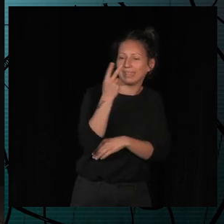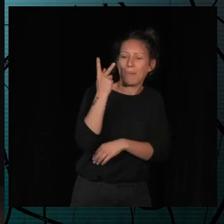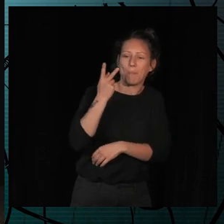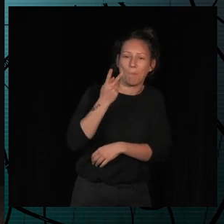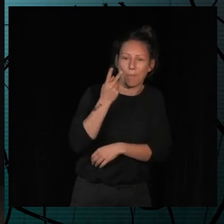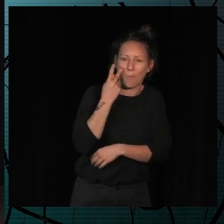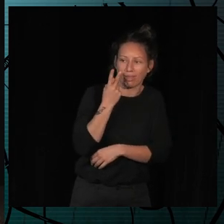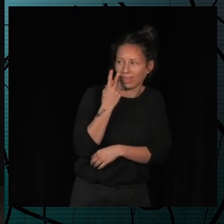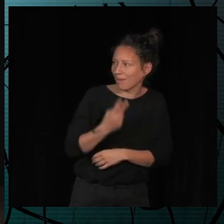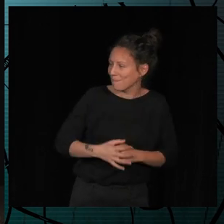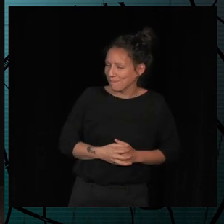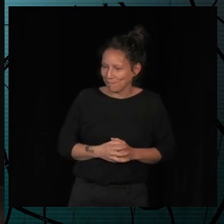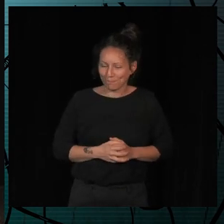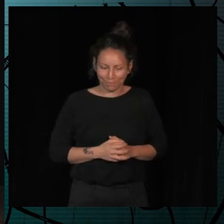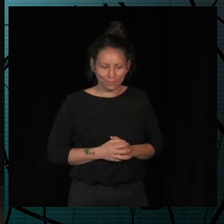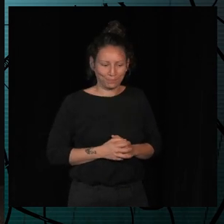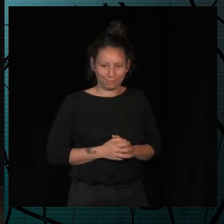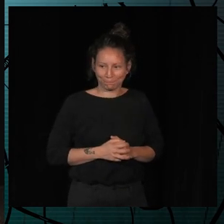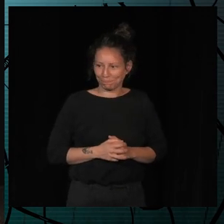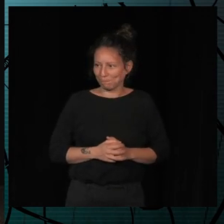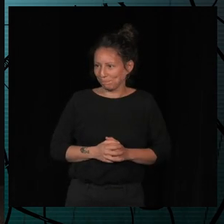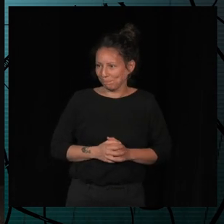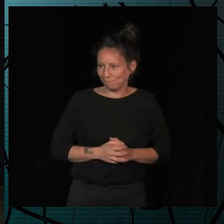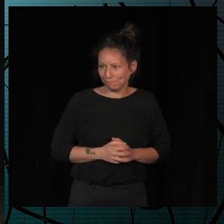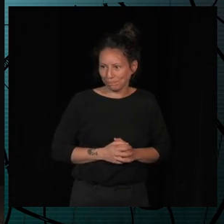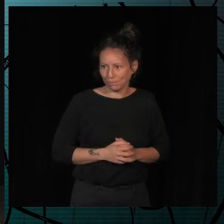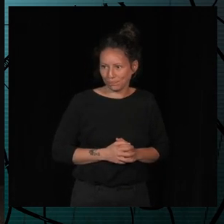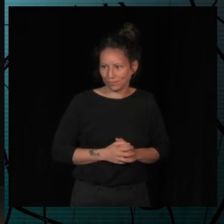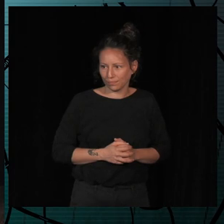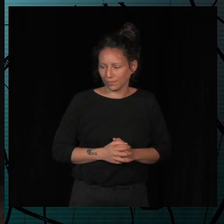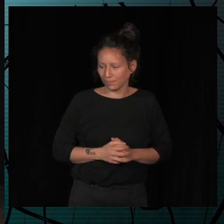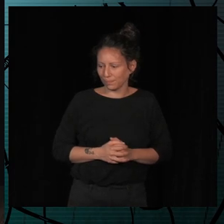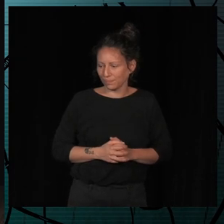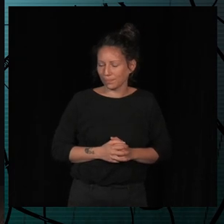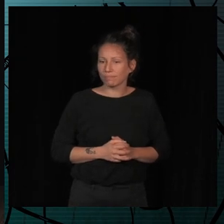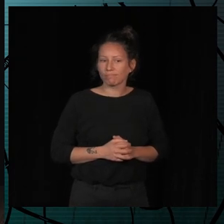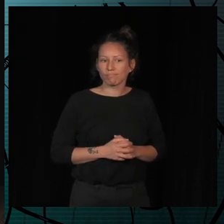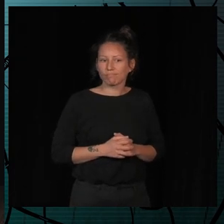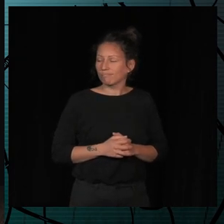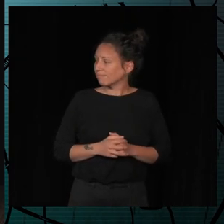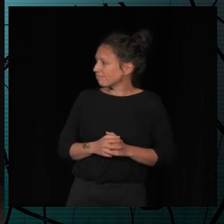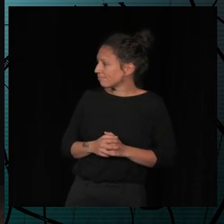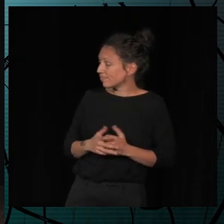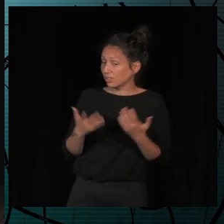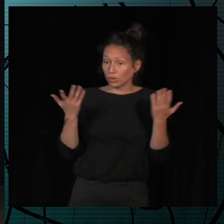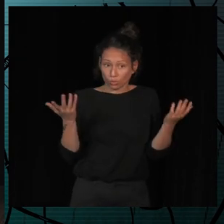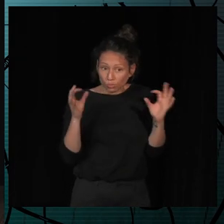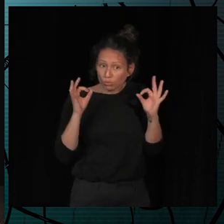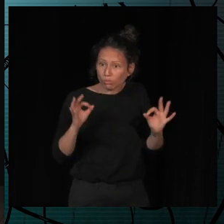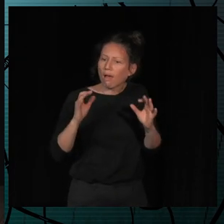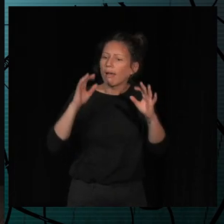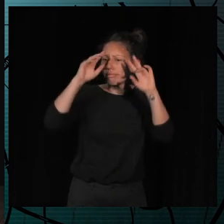Poitier voilà d'autres interventions sur la justement sur la la question des des des